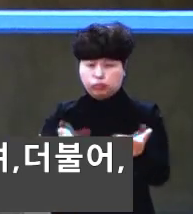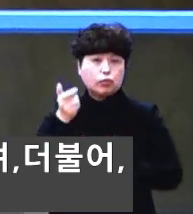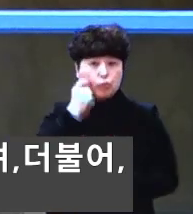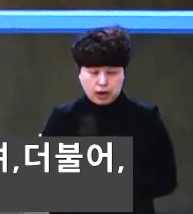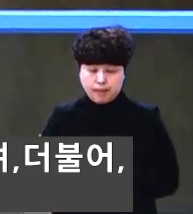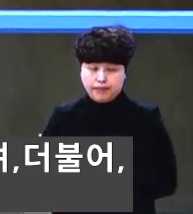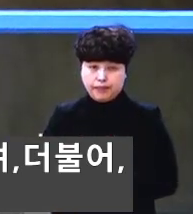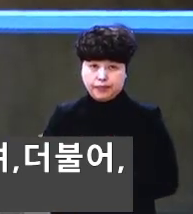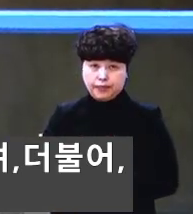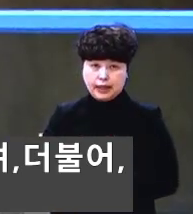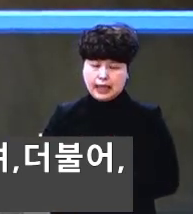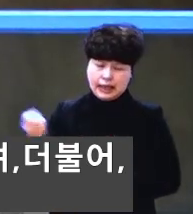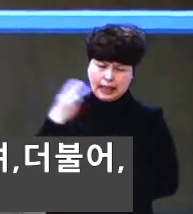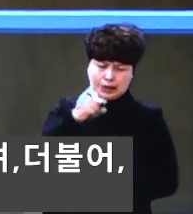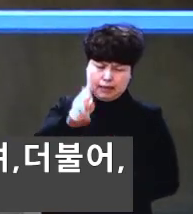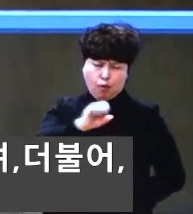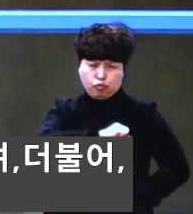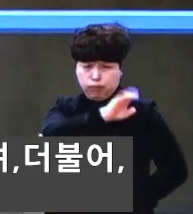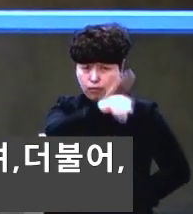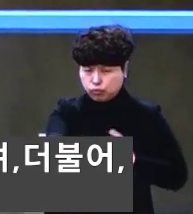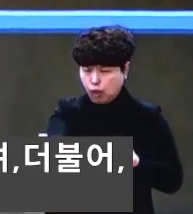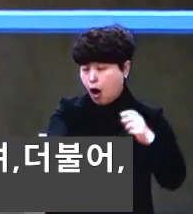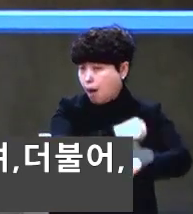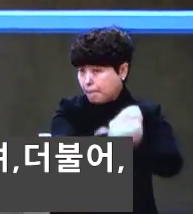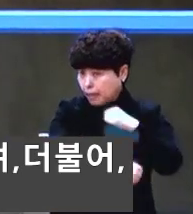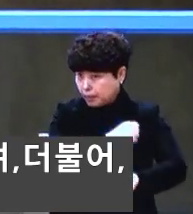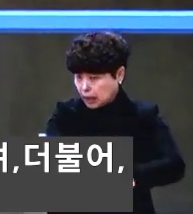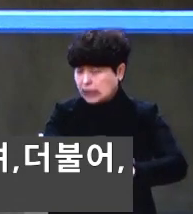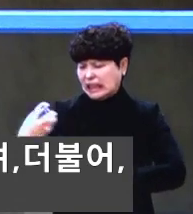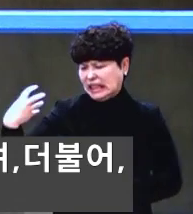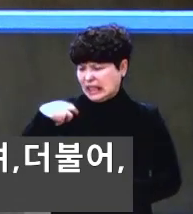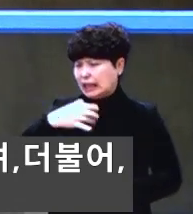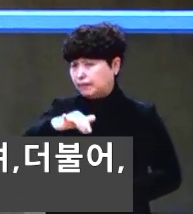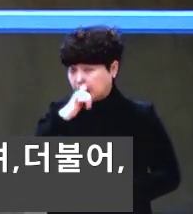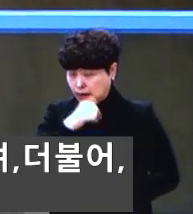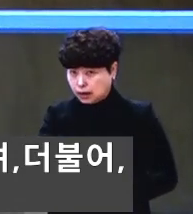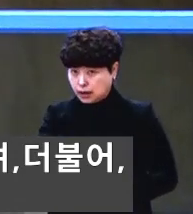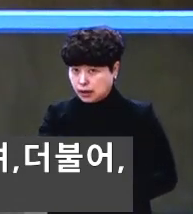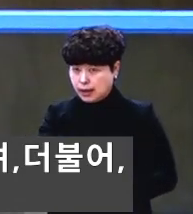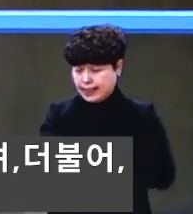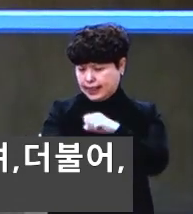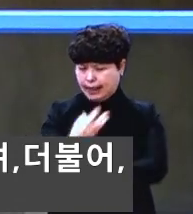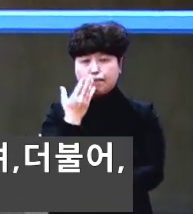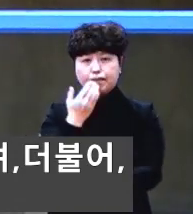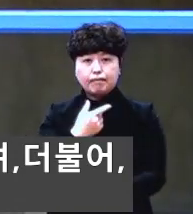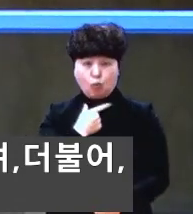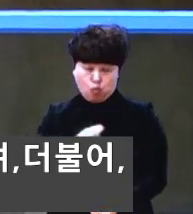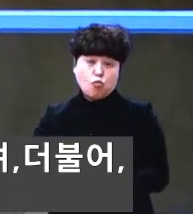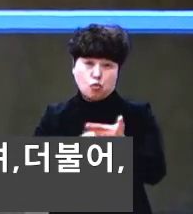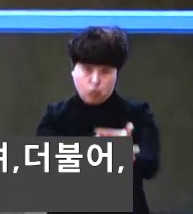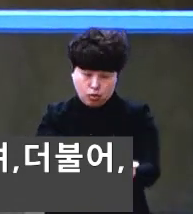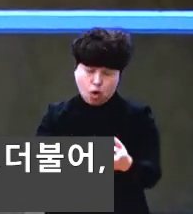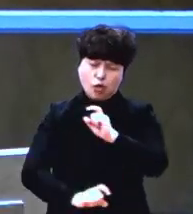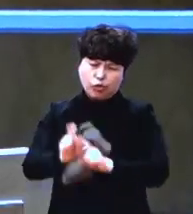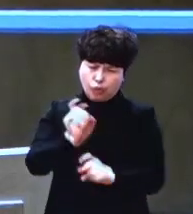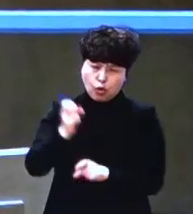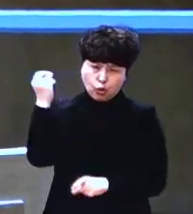한번 국방부의 사례에 맞는 행정과 책임있는 답변을 요구하며 더불어